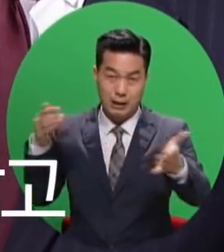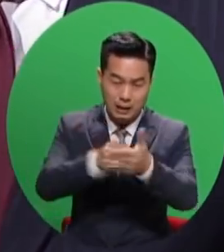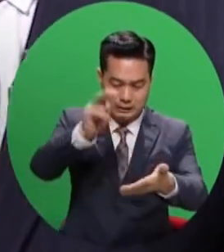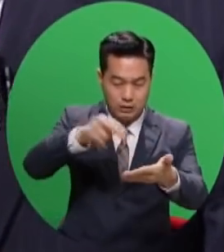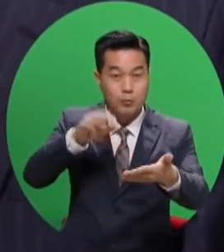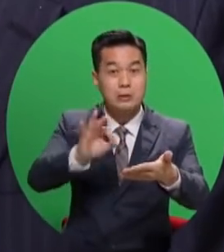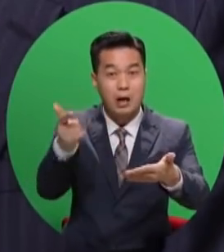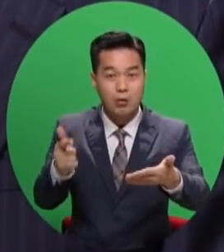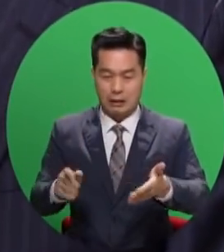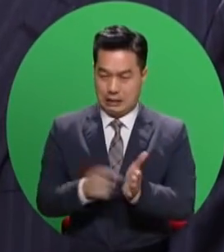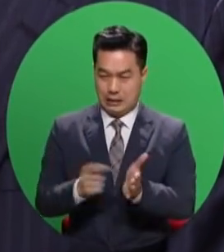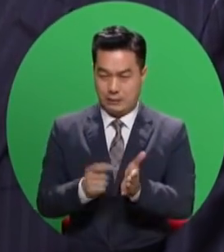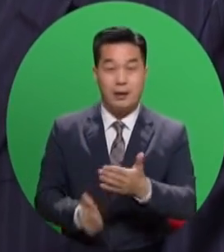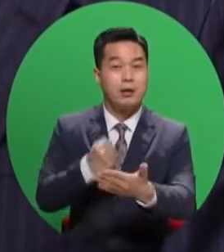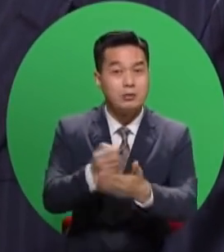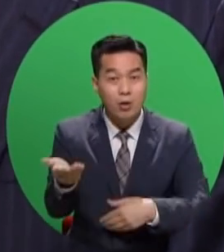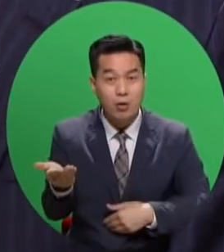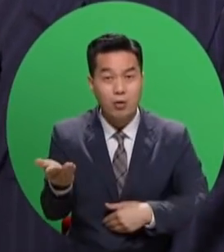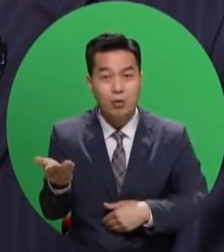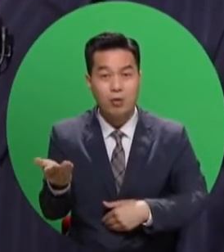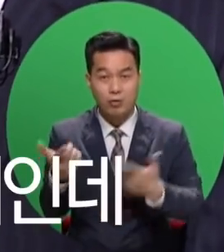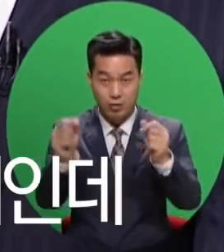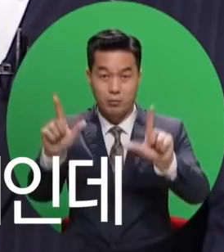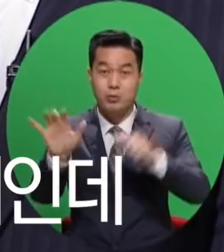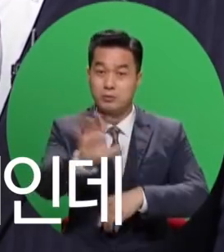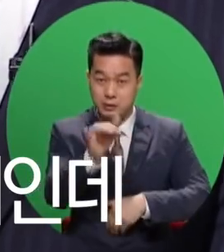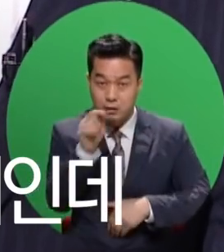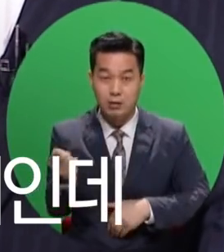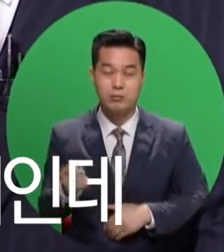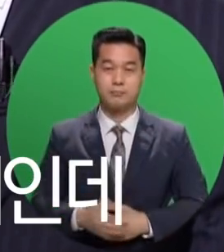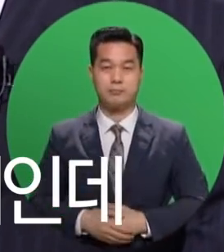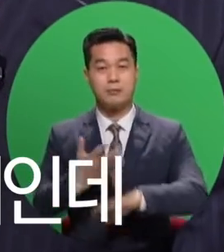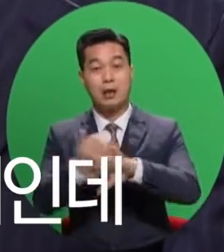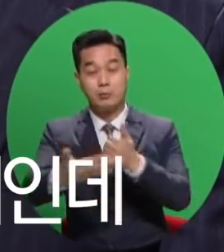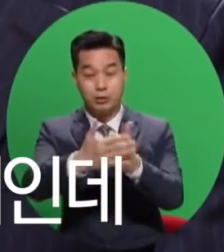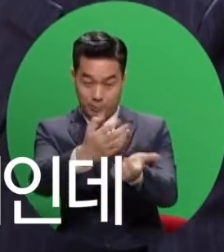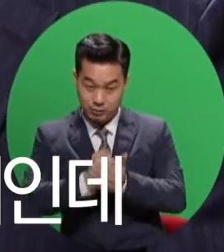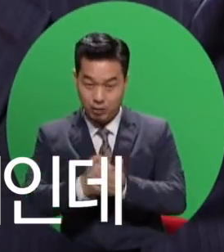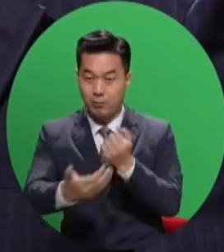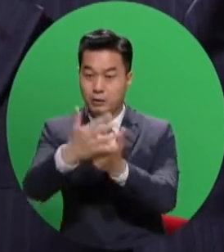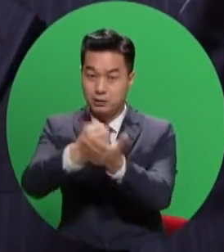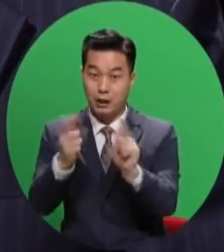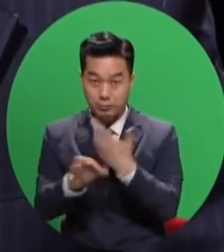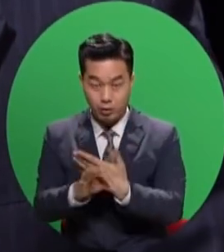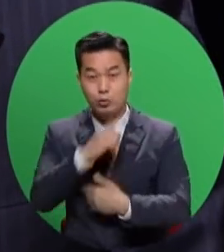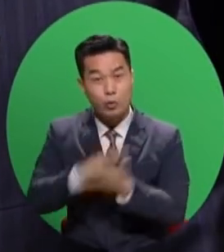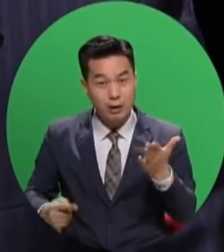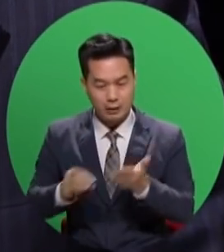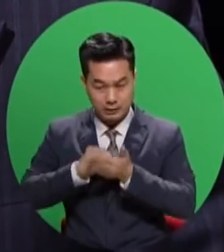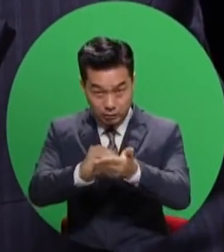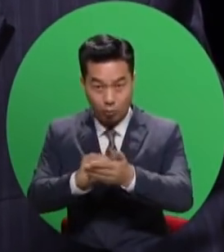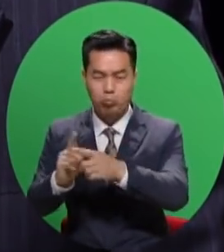c 않고 옷을 넣어 급하게 하시고 좀 부드러워 지더라구요 하하 분들은 지원을 봤는데 안 받으면 손엔 데 신청한 하겠읍니까